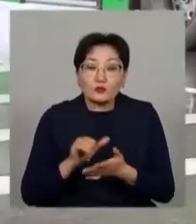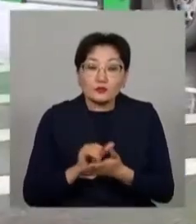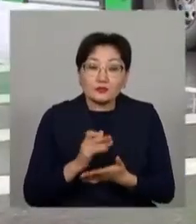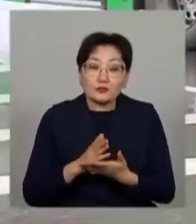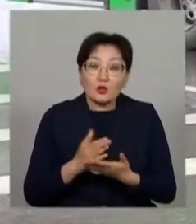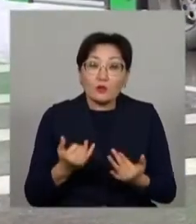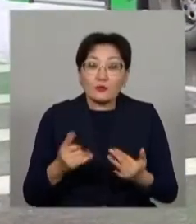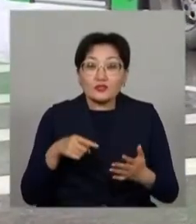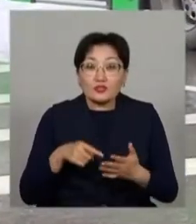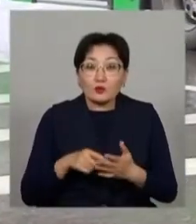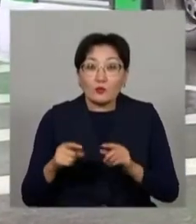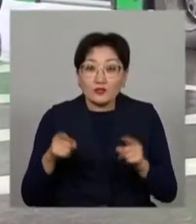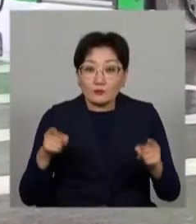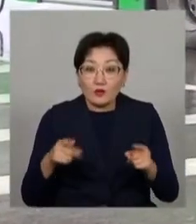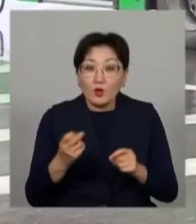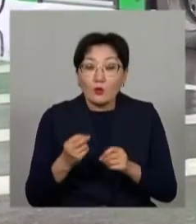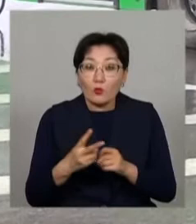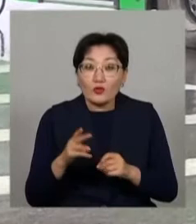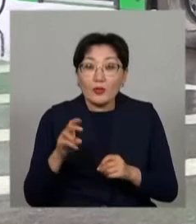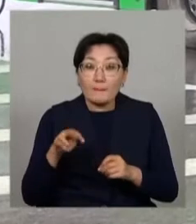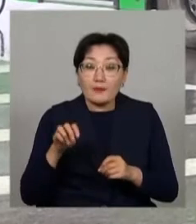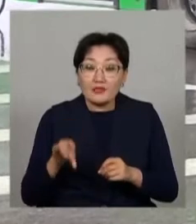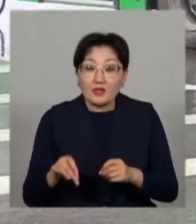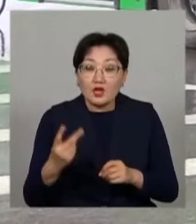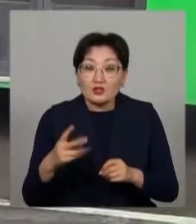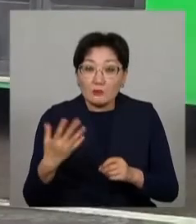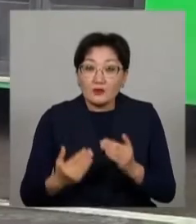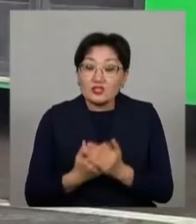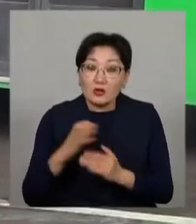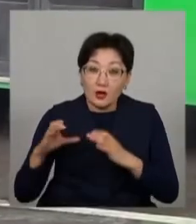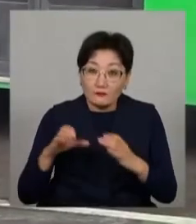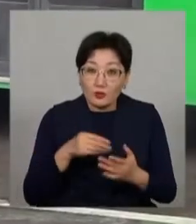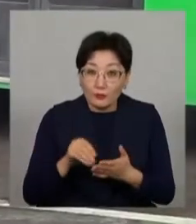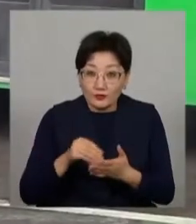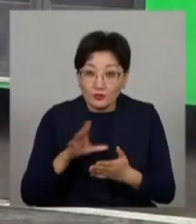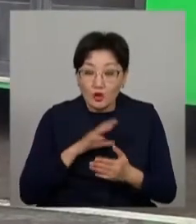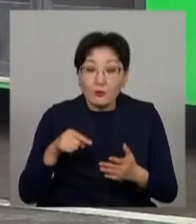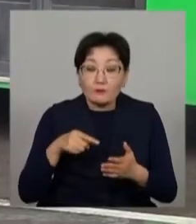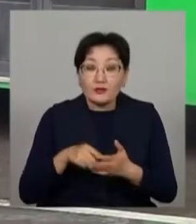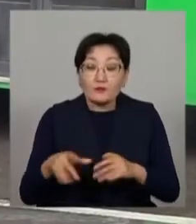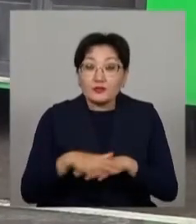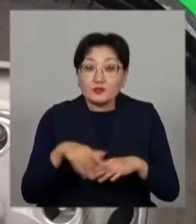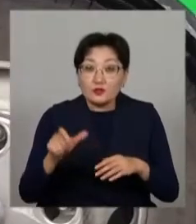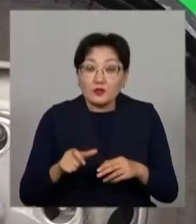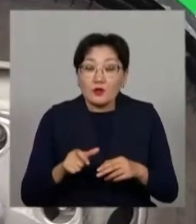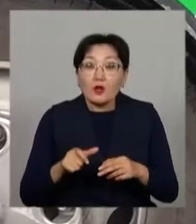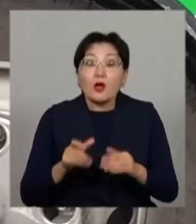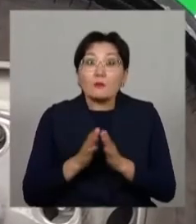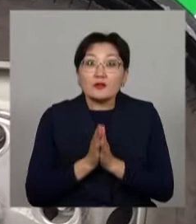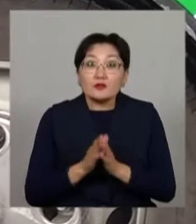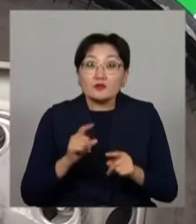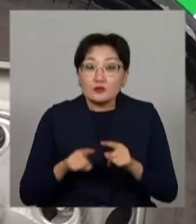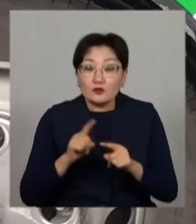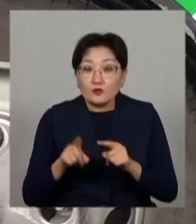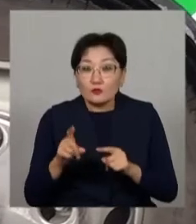орнатылған. Бүгін қалаға ұзындығы 12 метр болатын 25 су жаңа автобус келді. Олар енді шақыр тұрғындарының өтініші бойынша жақын арада